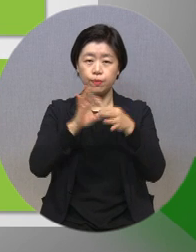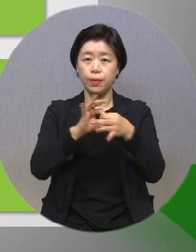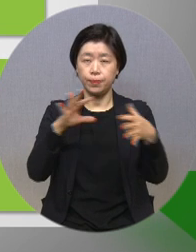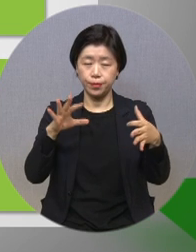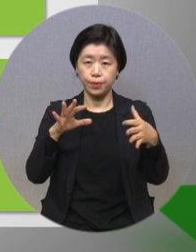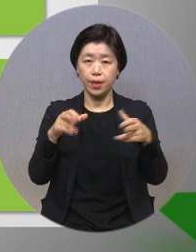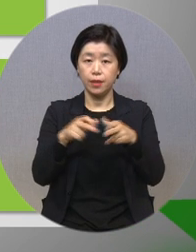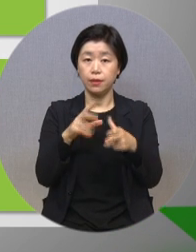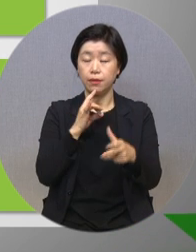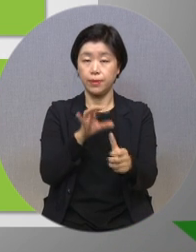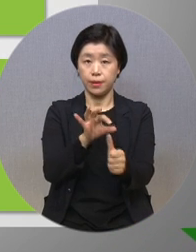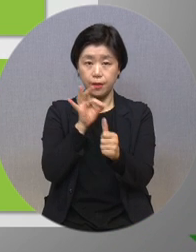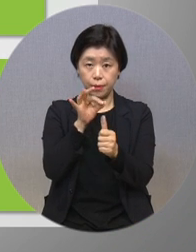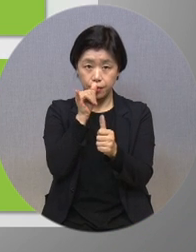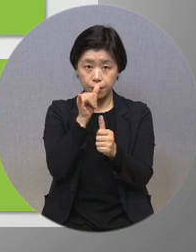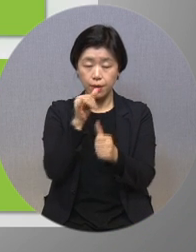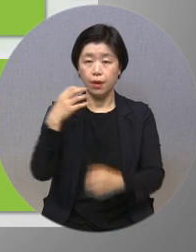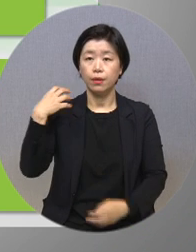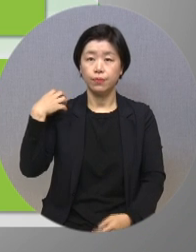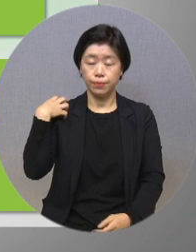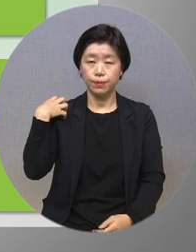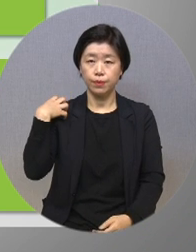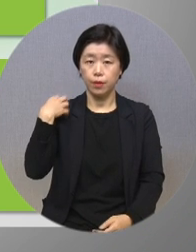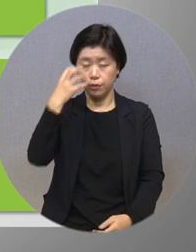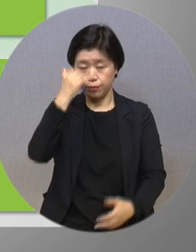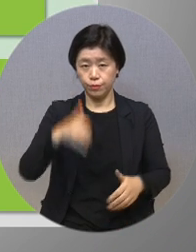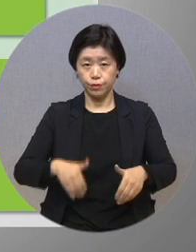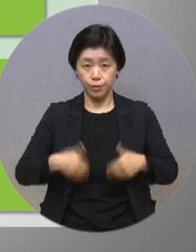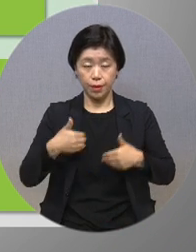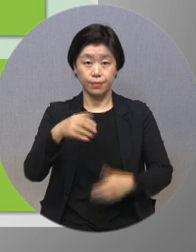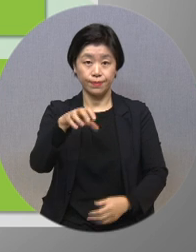채용하며 담당지사는 충남지사입니다.